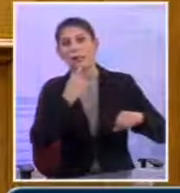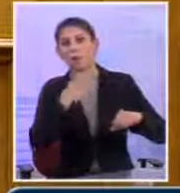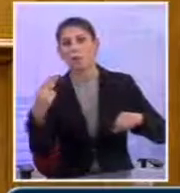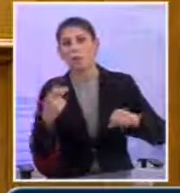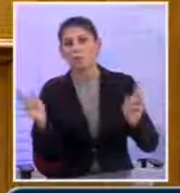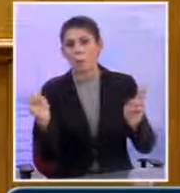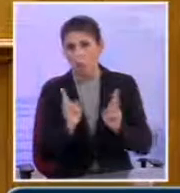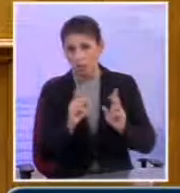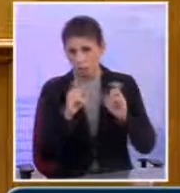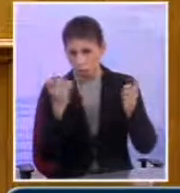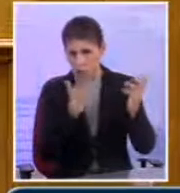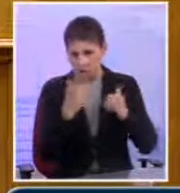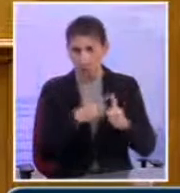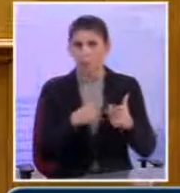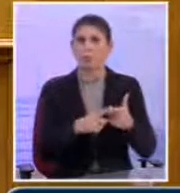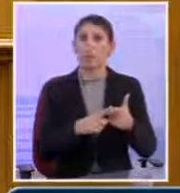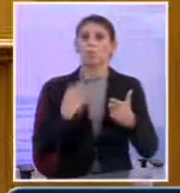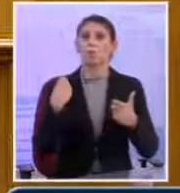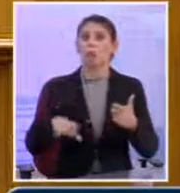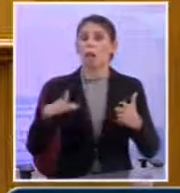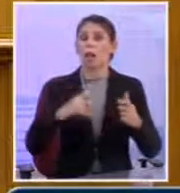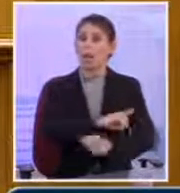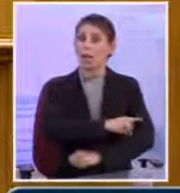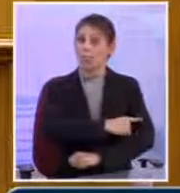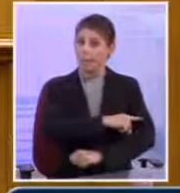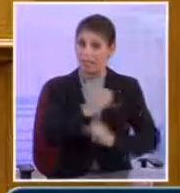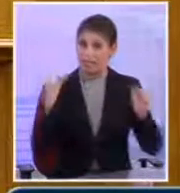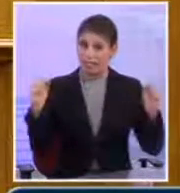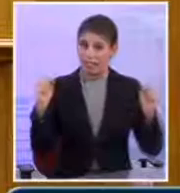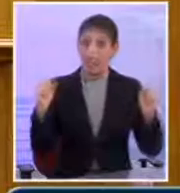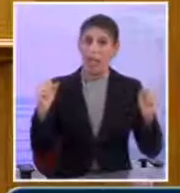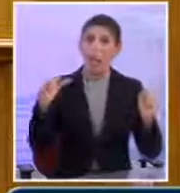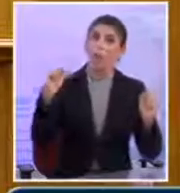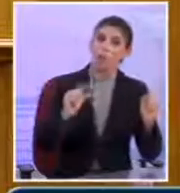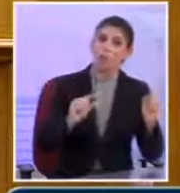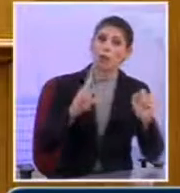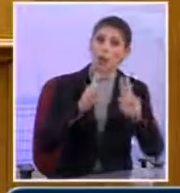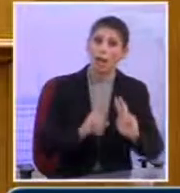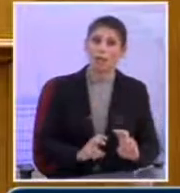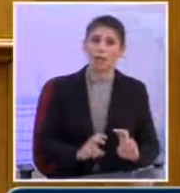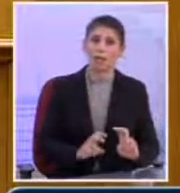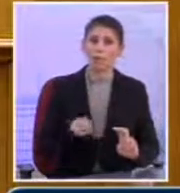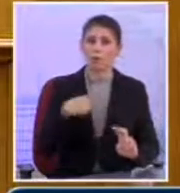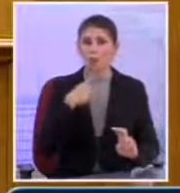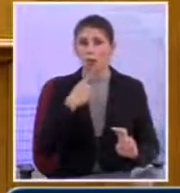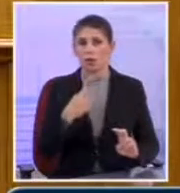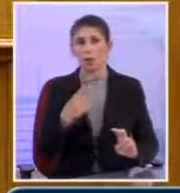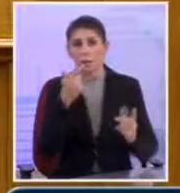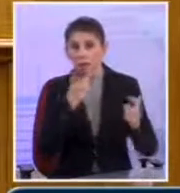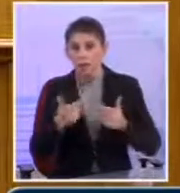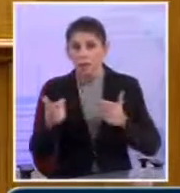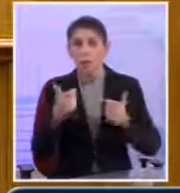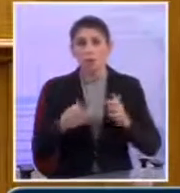λιγότερα σχολεία. Σημαίνει χειρότερη περίθαλψη, σημαίνει λιγότερη έλεγχη. Αυτό που έλεγα πριν για τους επιθεωρητές,